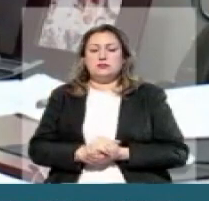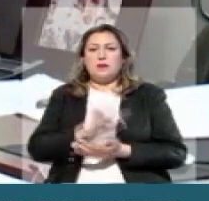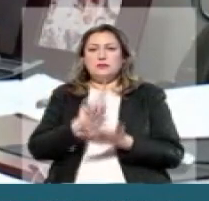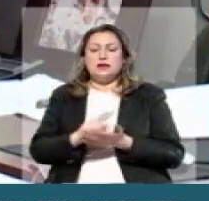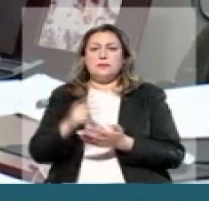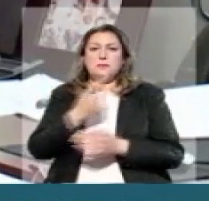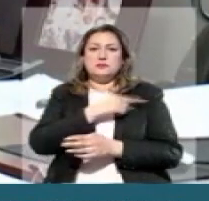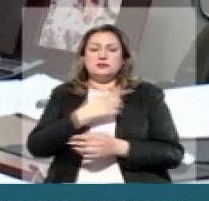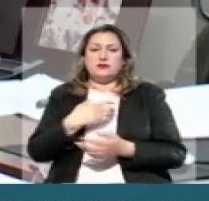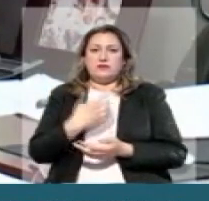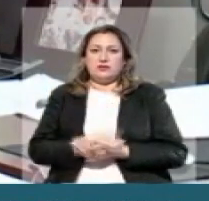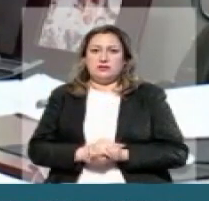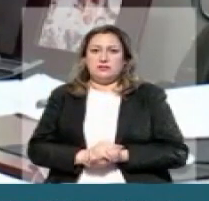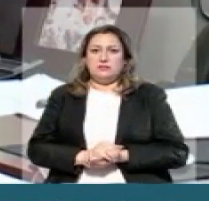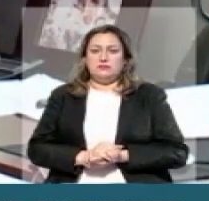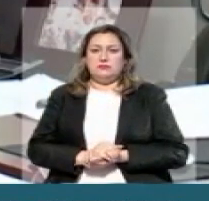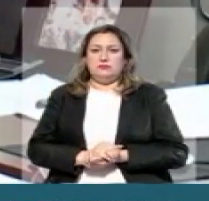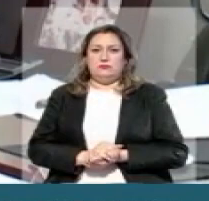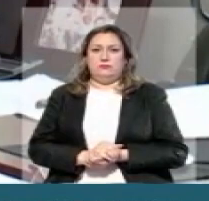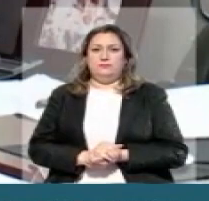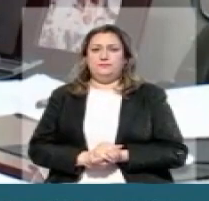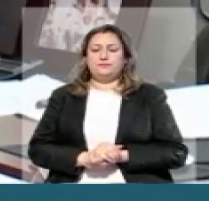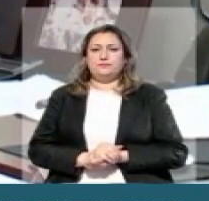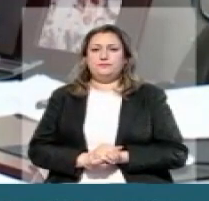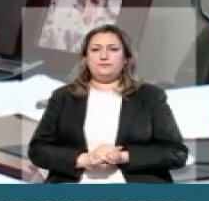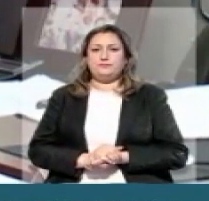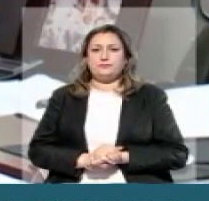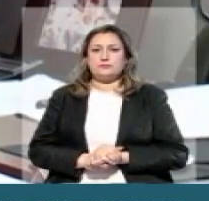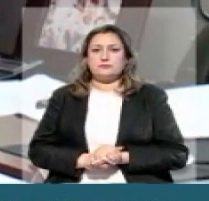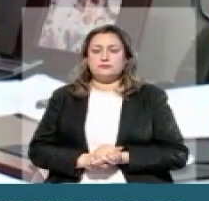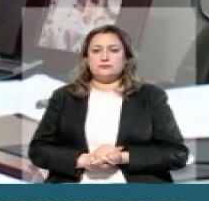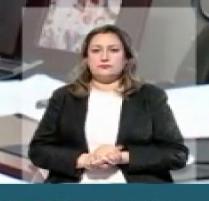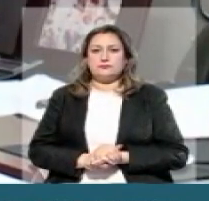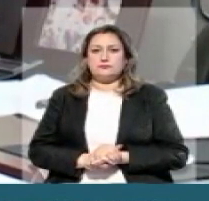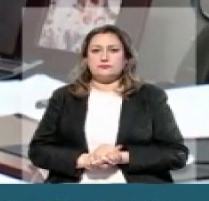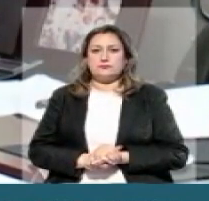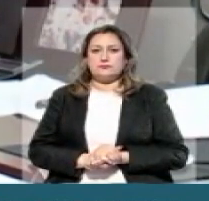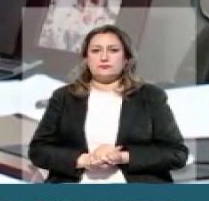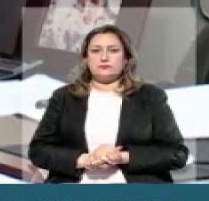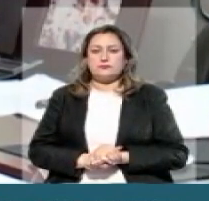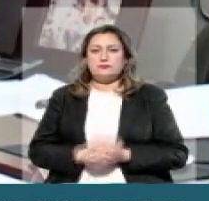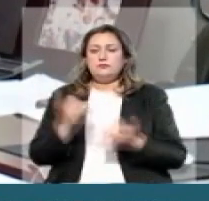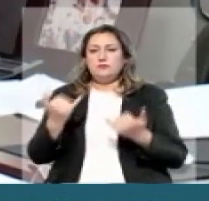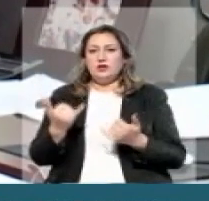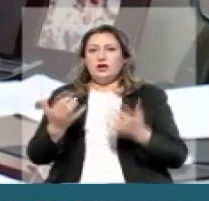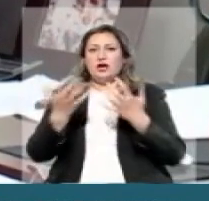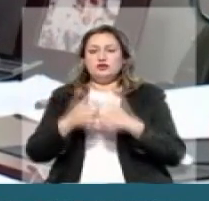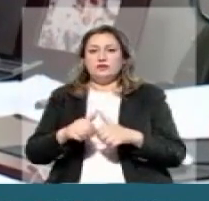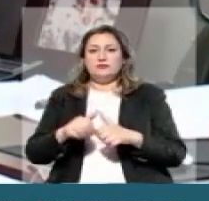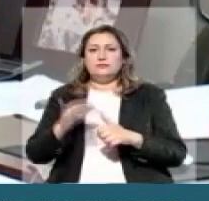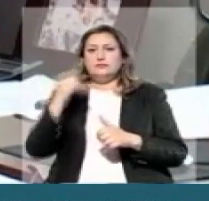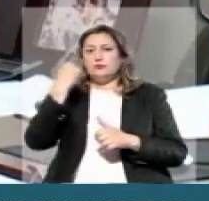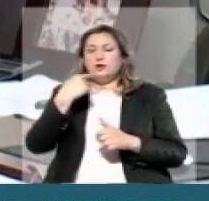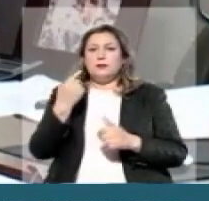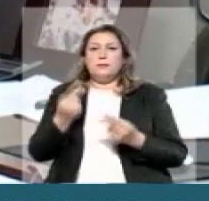жарна төлемейтін және сақтандыру мәртебесін жоғалтқан жеке кәсіпкерлер мен бірыңғай жиынтық төлем төлеушілердің саны 3 пайызға